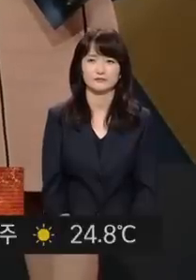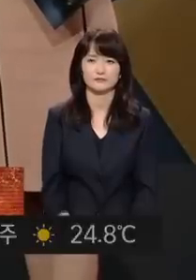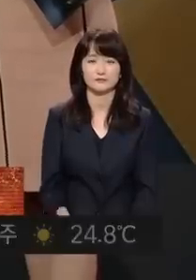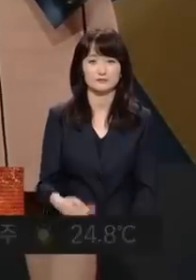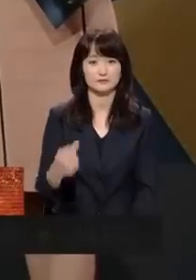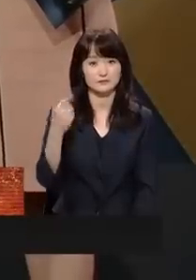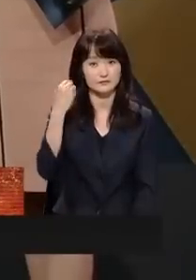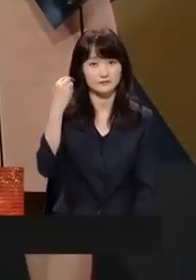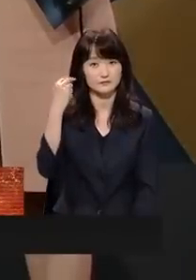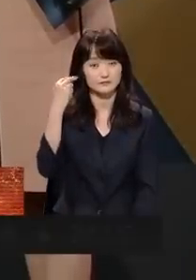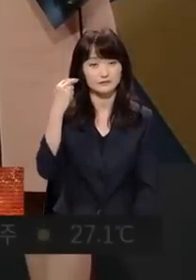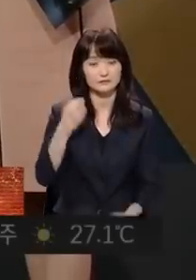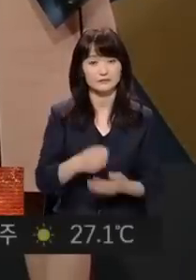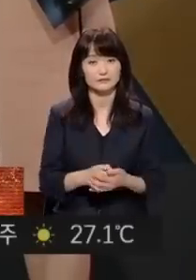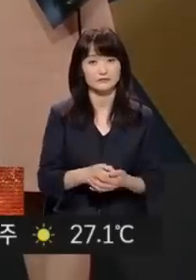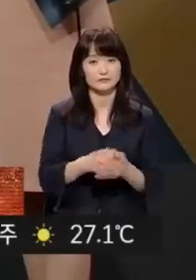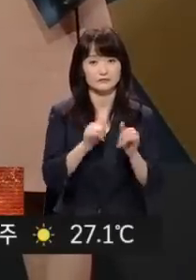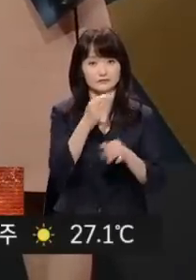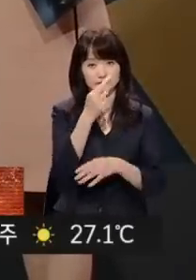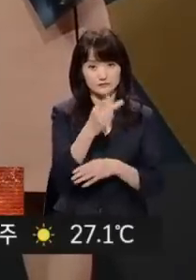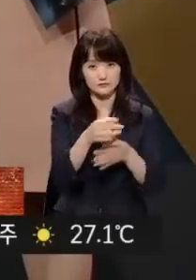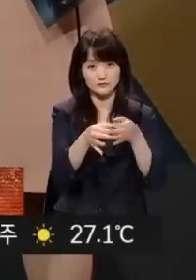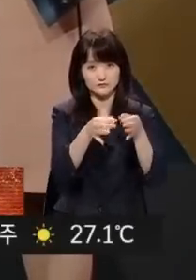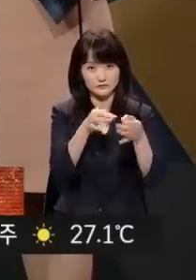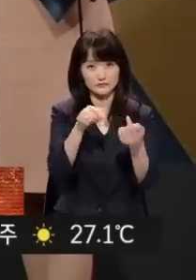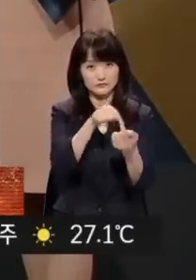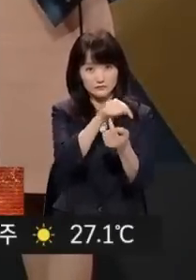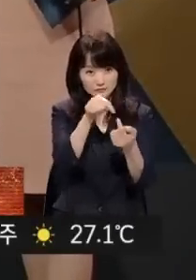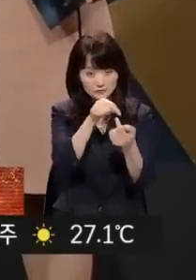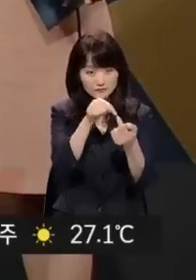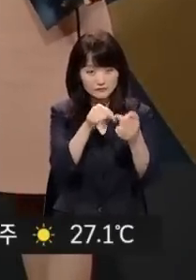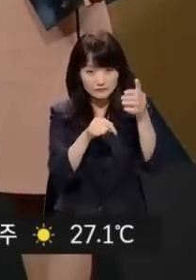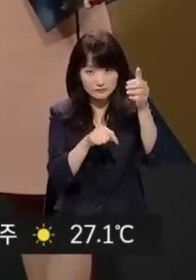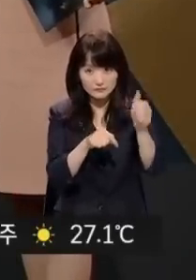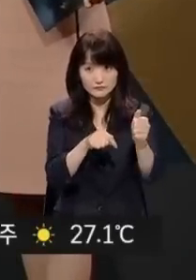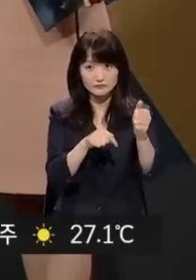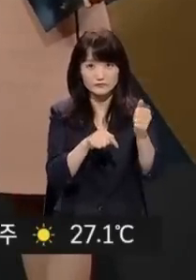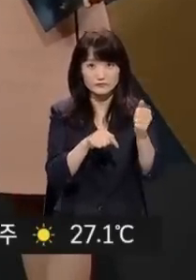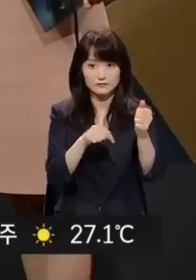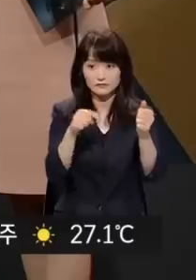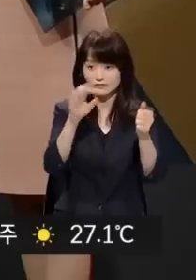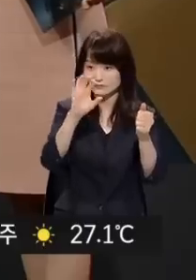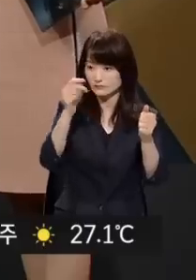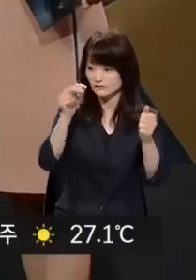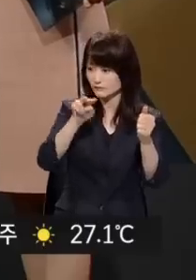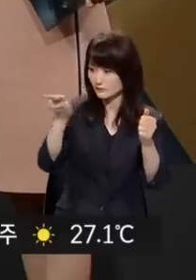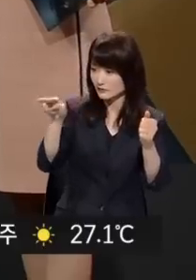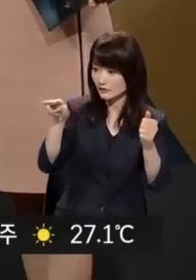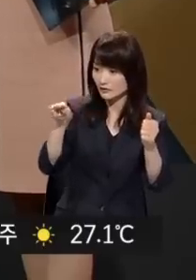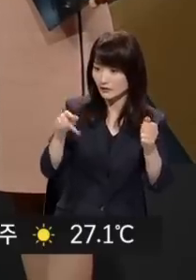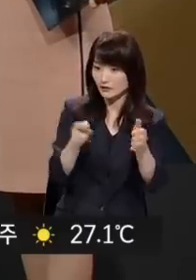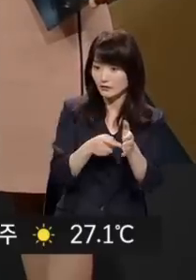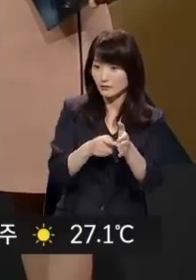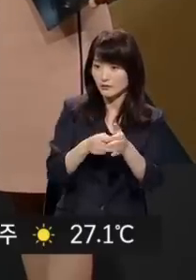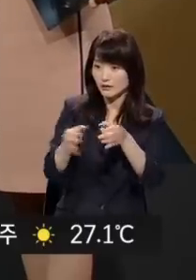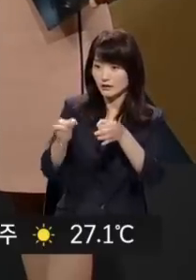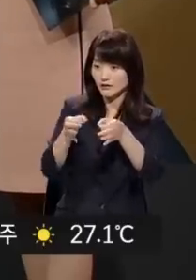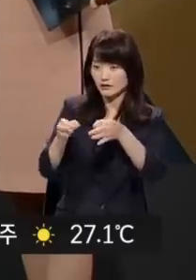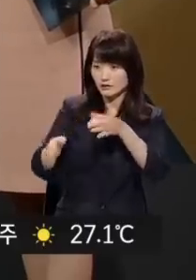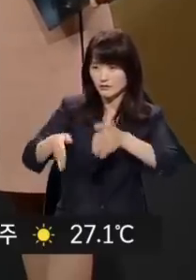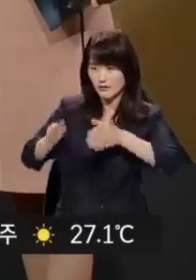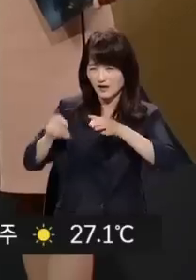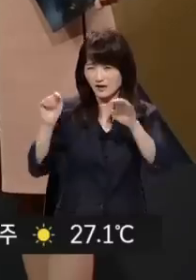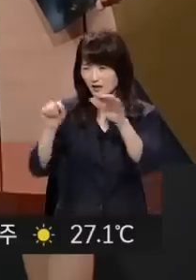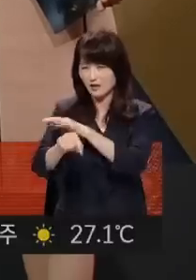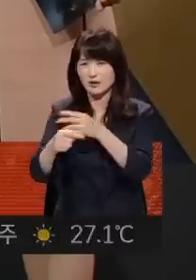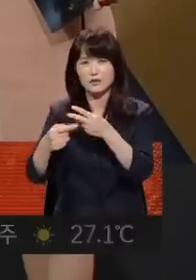지난 주말 무인 문구점을 운영하던 점주는 cctv를 보자마자 매장으로 달려가야 했습니다 초등학생 정도 돼보이는